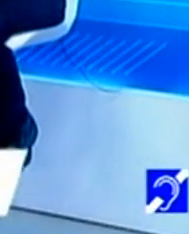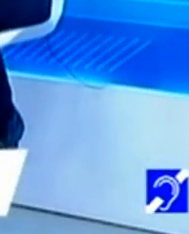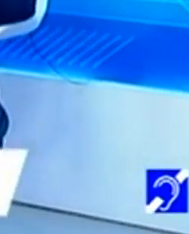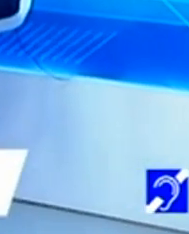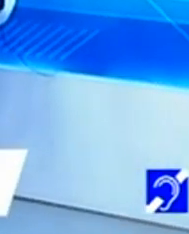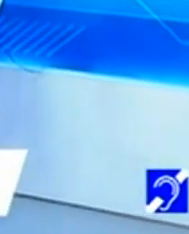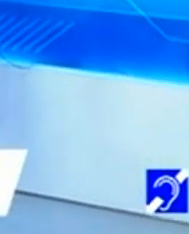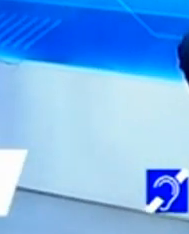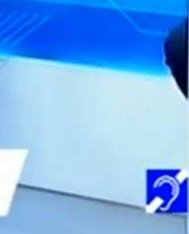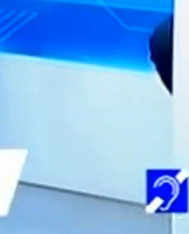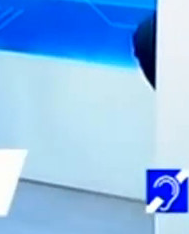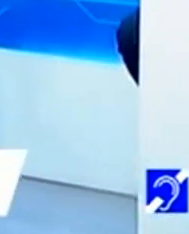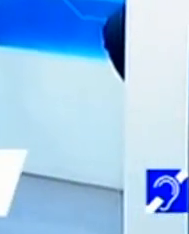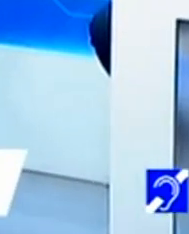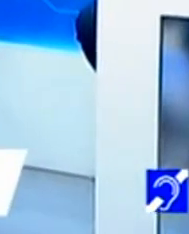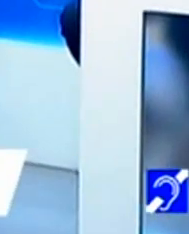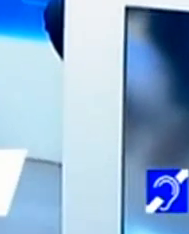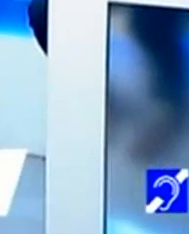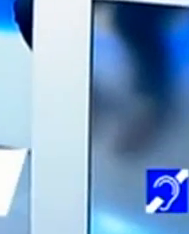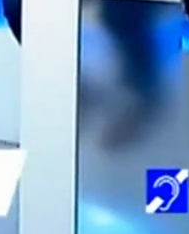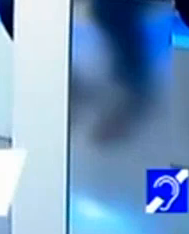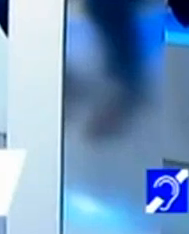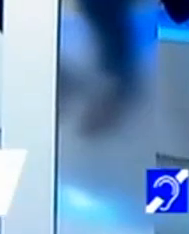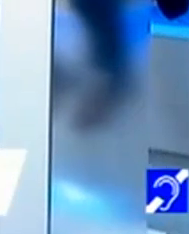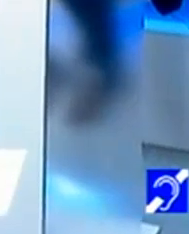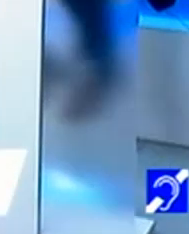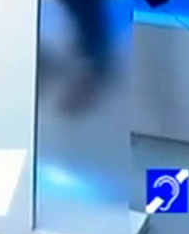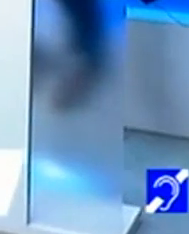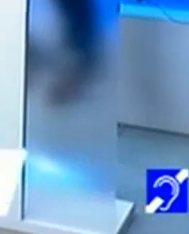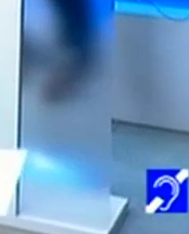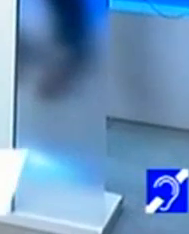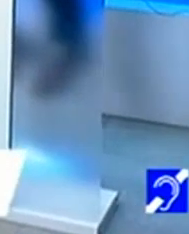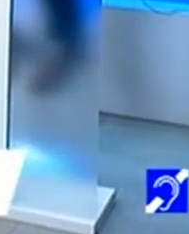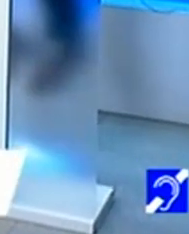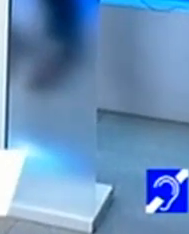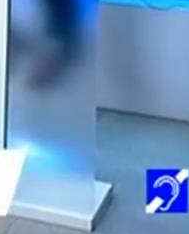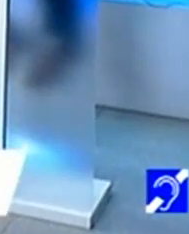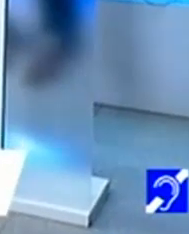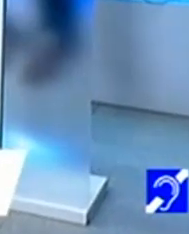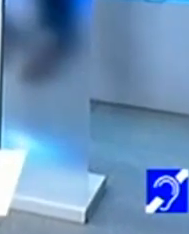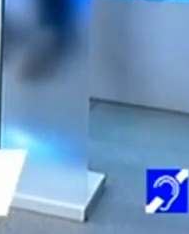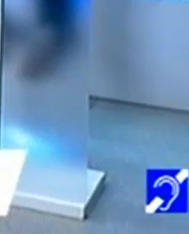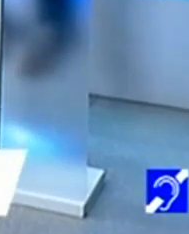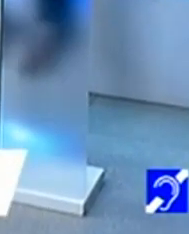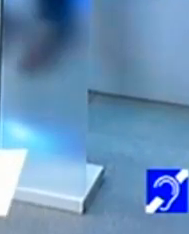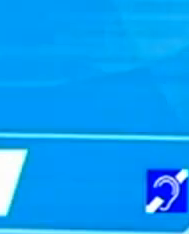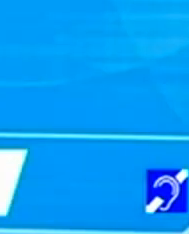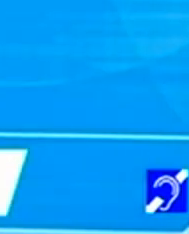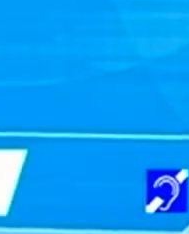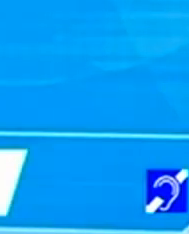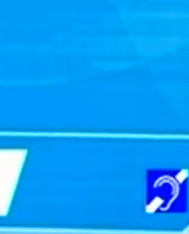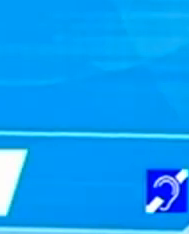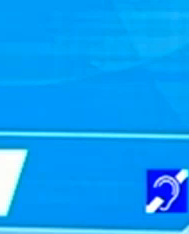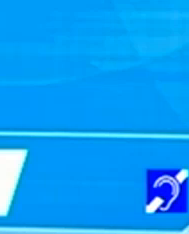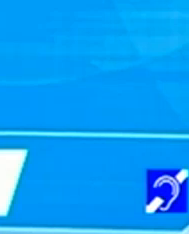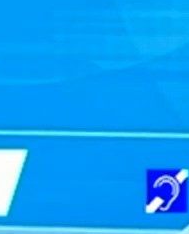Democrat din Moldova. Bună seara de asemenea și vă mulțumesc pentru prezență! Bună seara! Cum domnul Deliu este la prima apariție aici în studio, cum